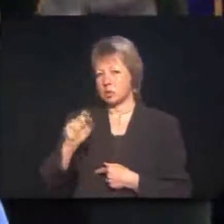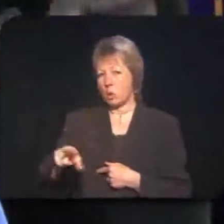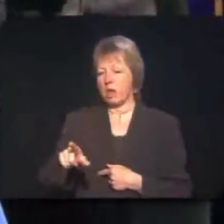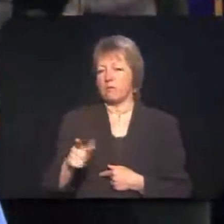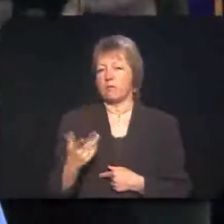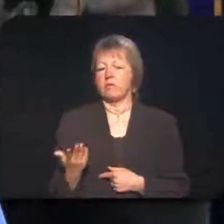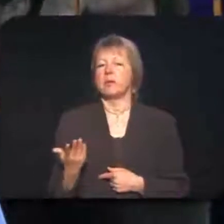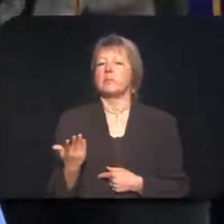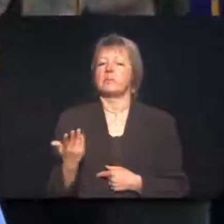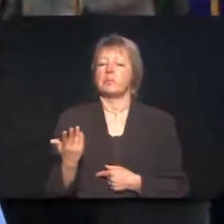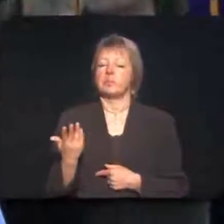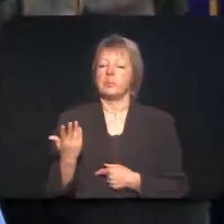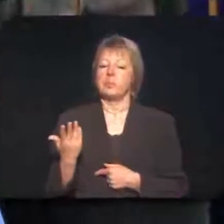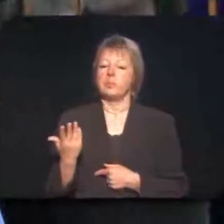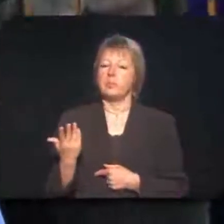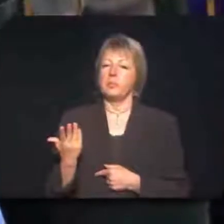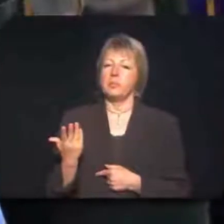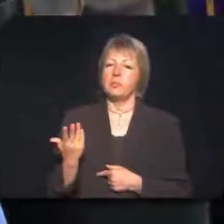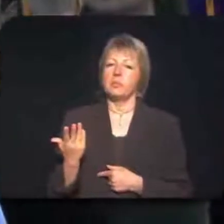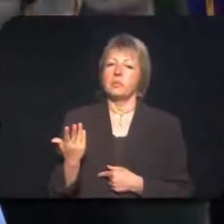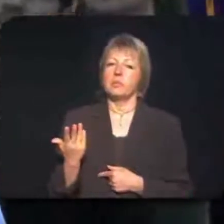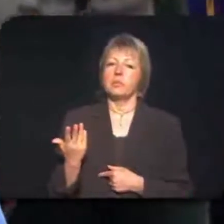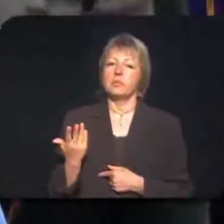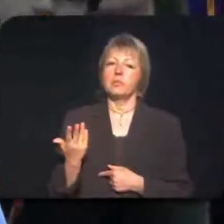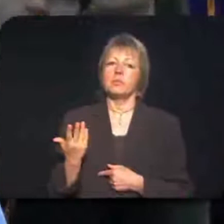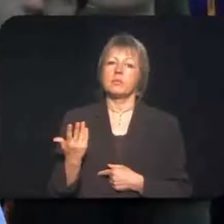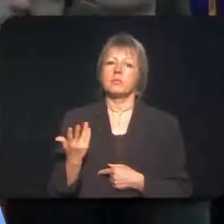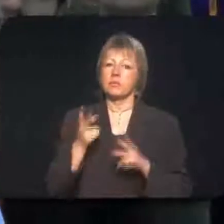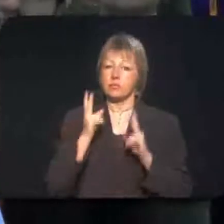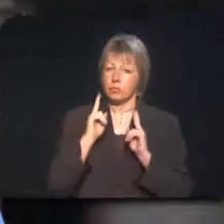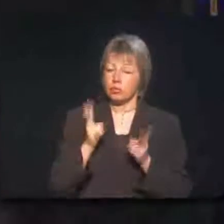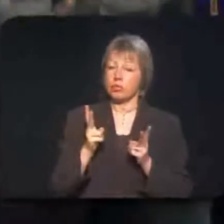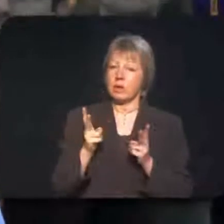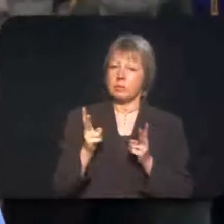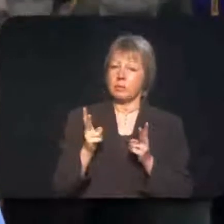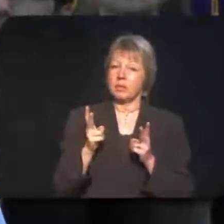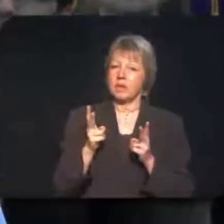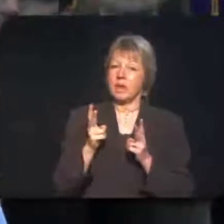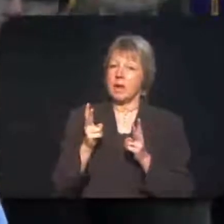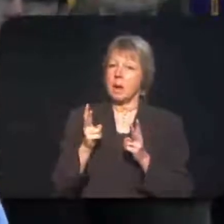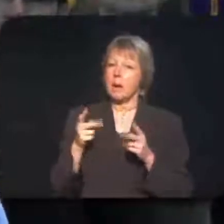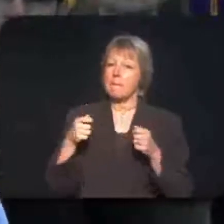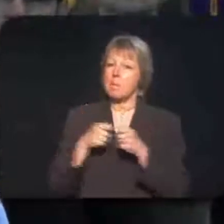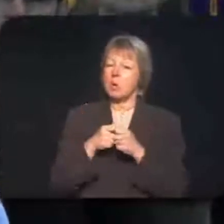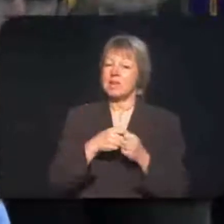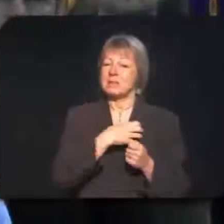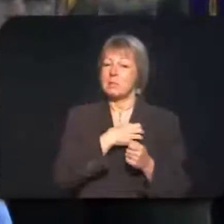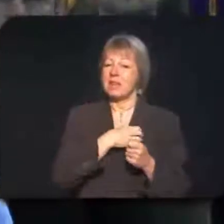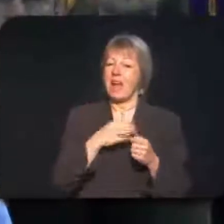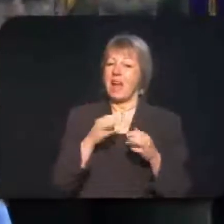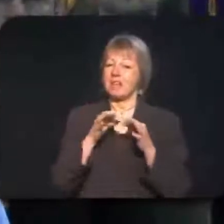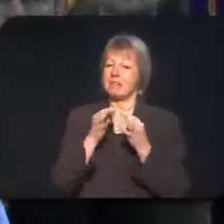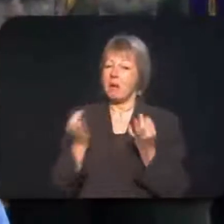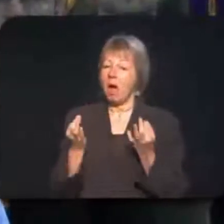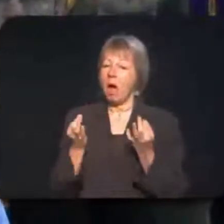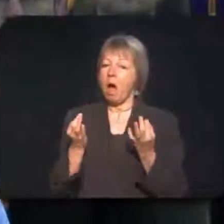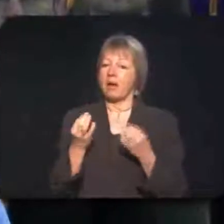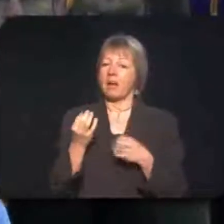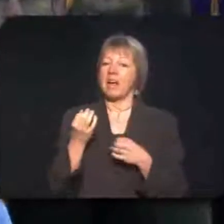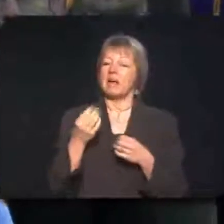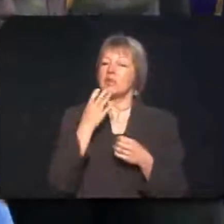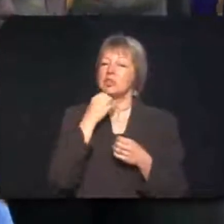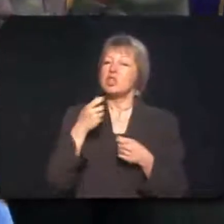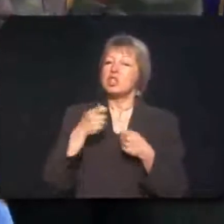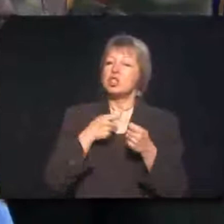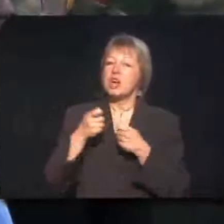die SMV ihre eigene Uhr mit 50% Mehrheit ändern kann der Bundesparteitag zur Änderung der GO allerdings zwei Drittel